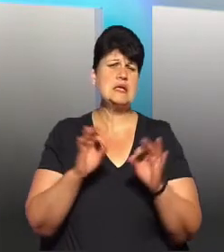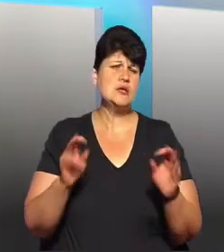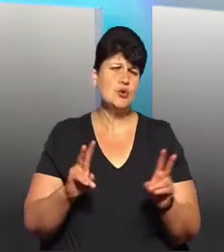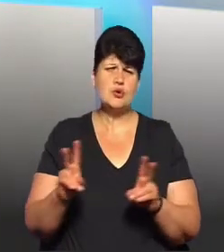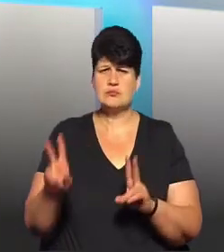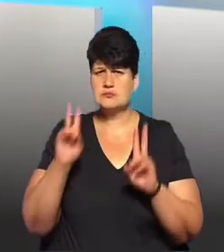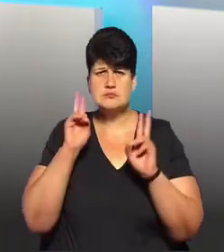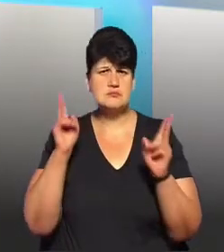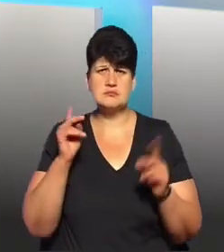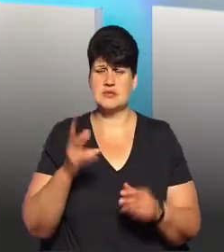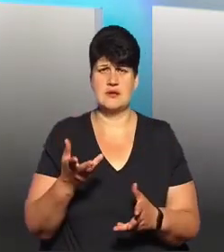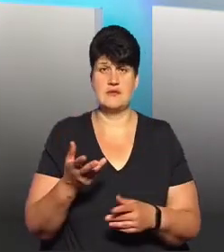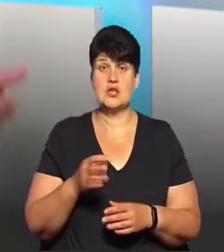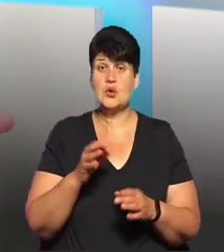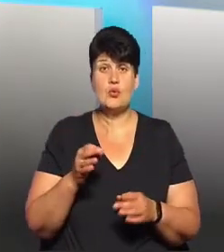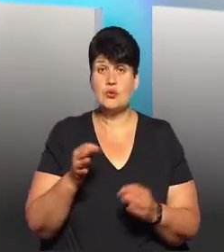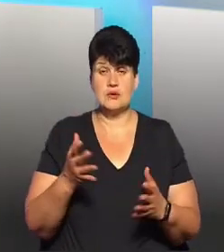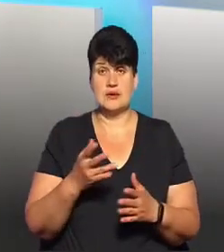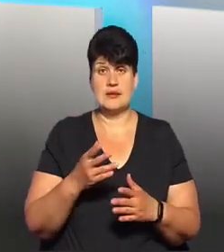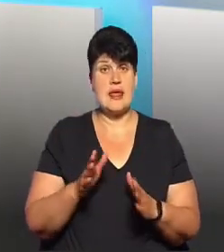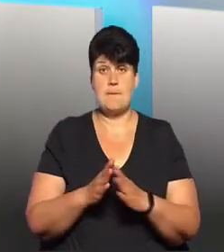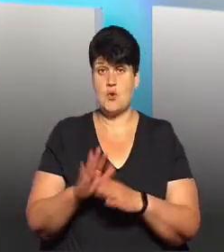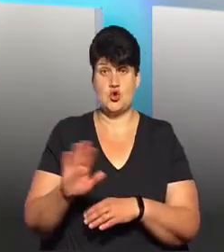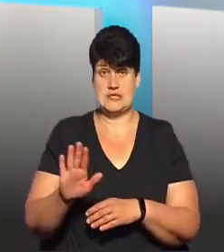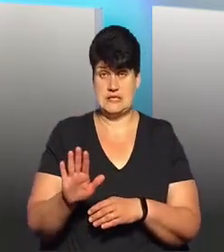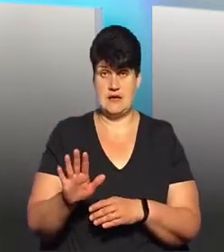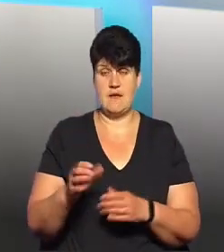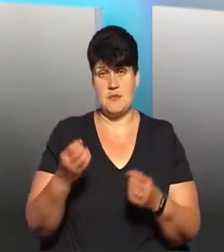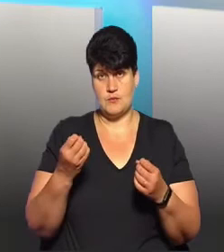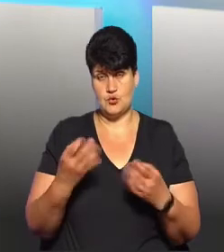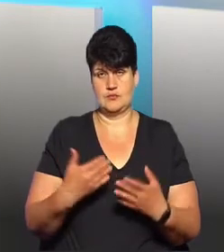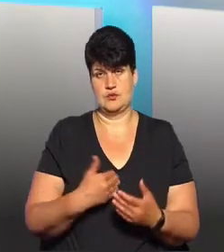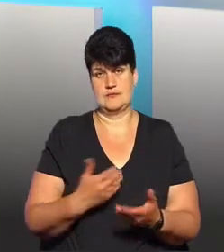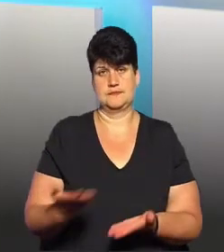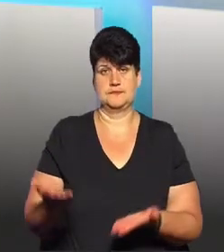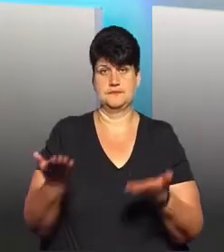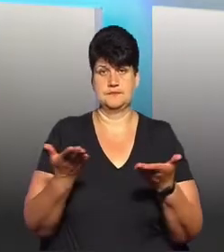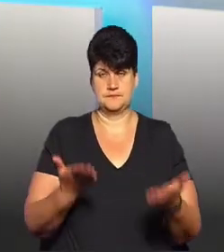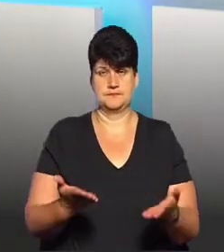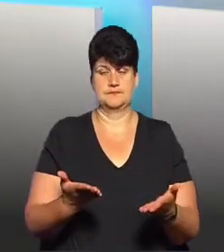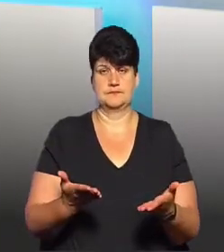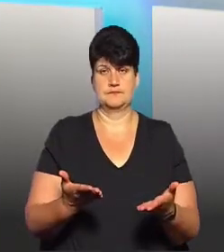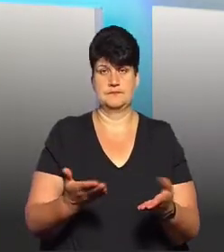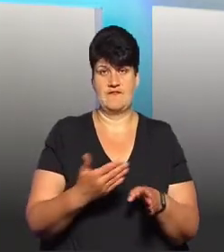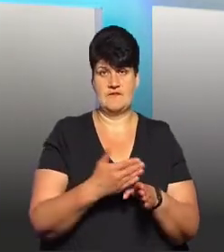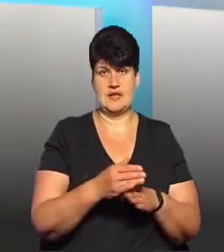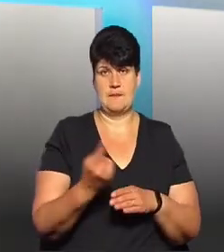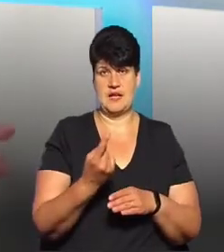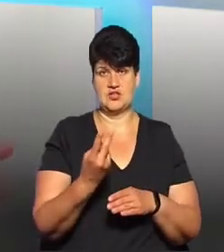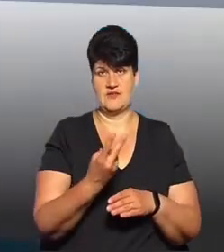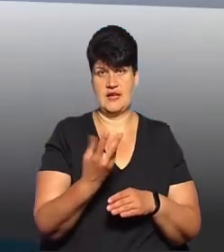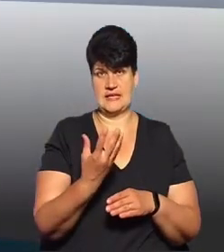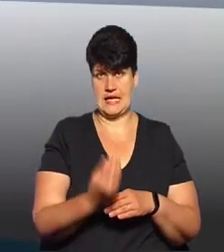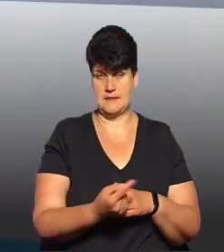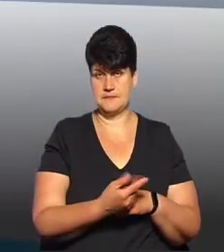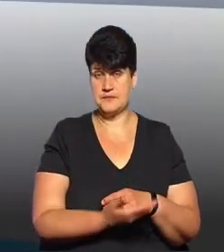І яких ніхто, в принципі, не просив, але ми все-таки зважилися на те, щоб їх запросити. Виділили їм перших 2 дні. На одній